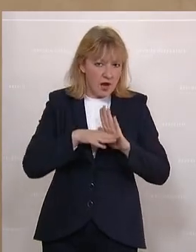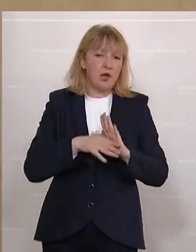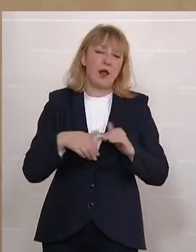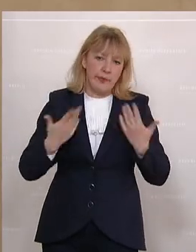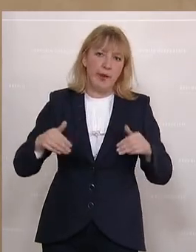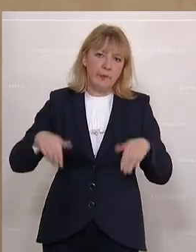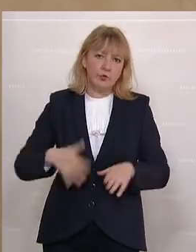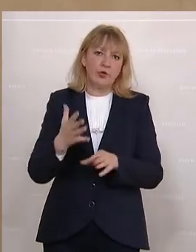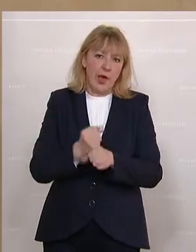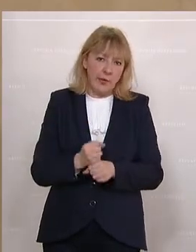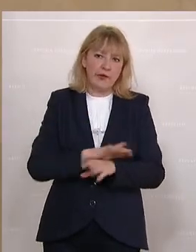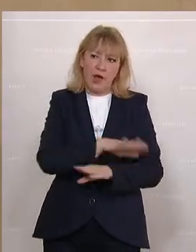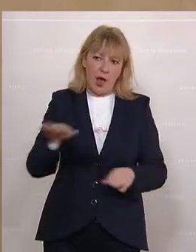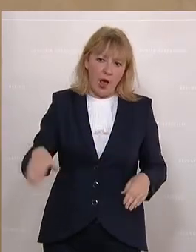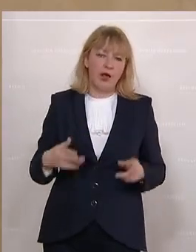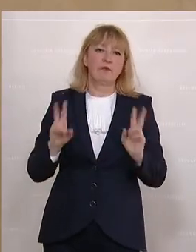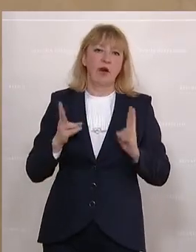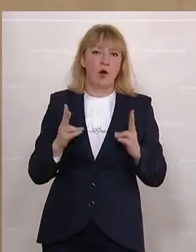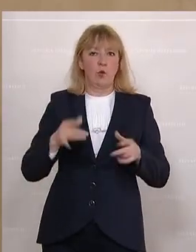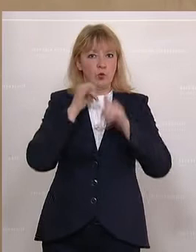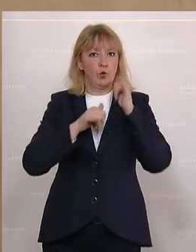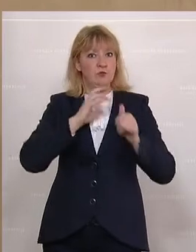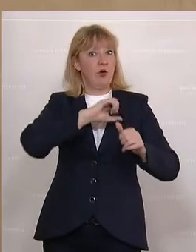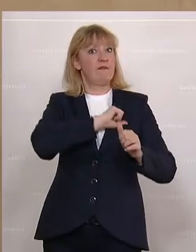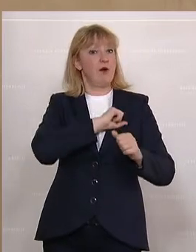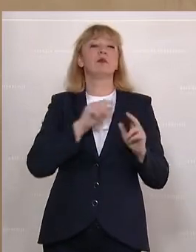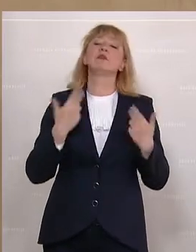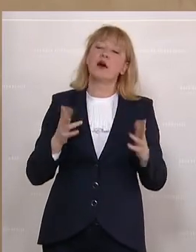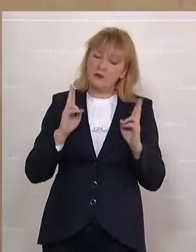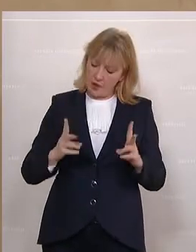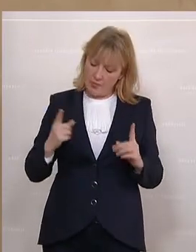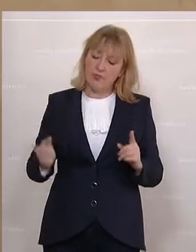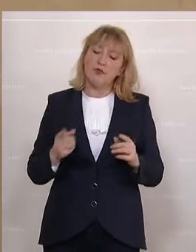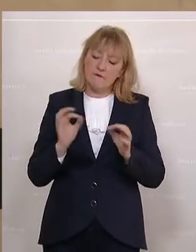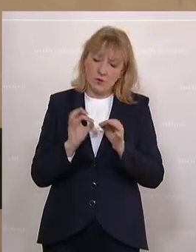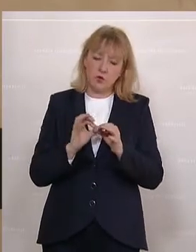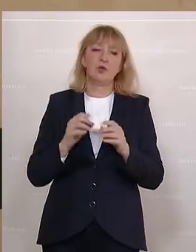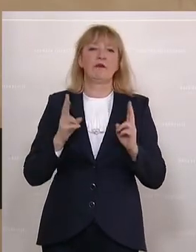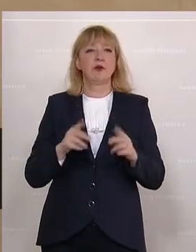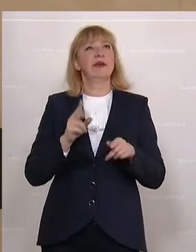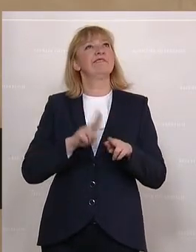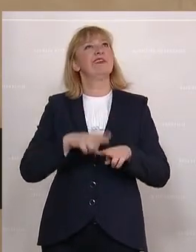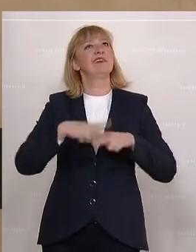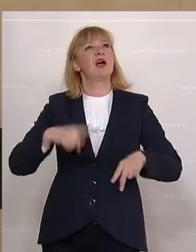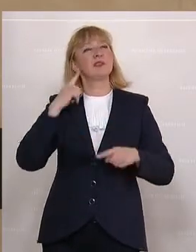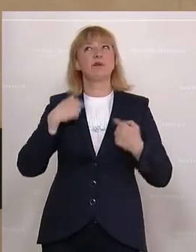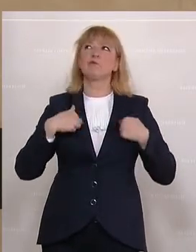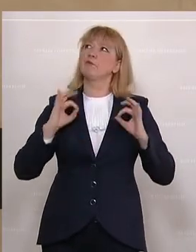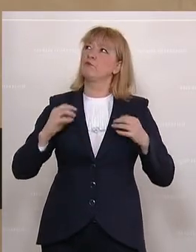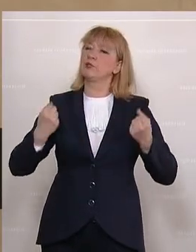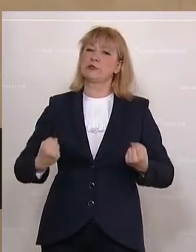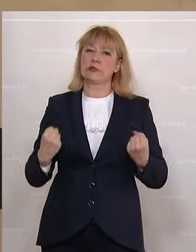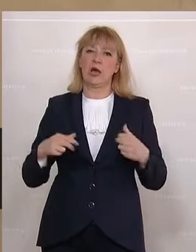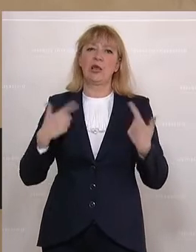und zwar von allen einzuhalten weil erfolgreicher tourismus kann auf dauer eben auch noch funktionieren wenn der gast das gefühl hat er ist sicher und damit die